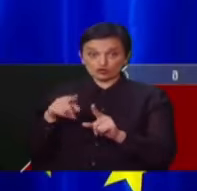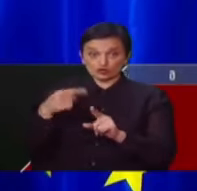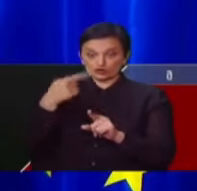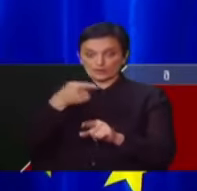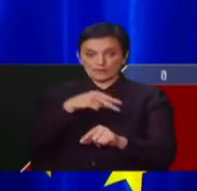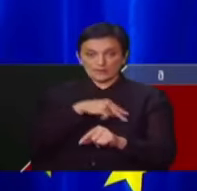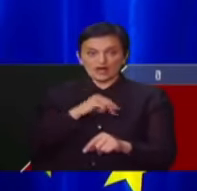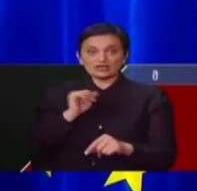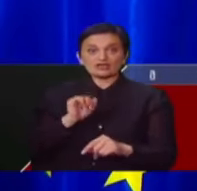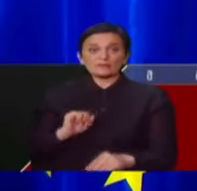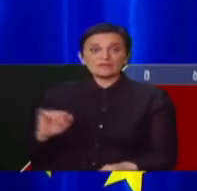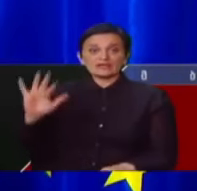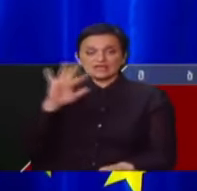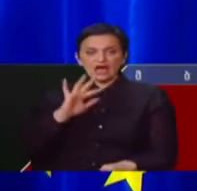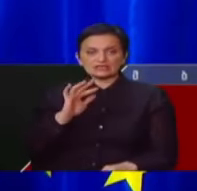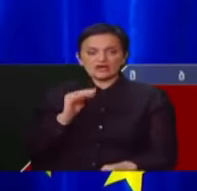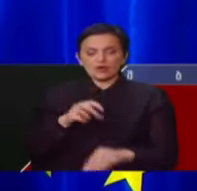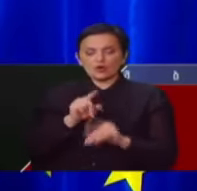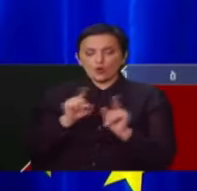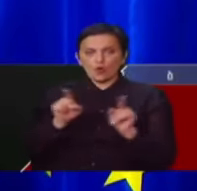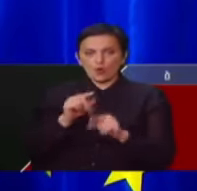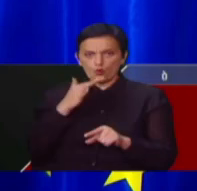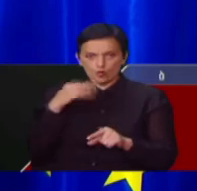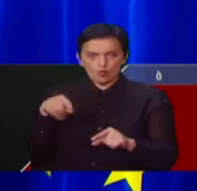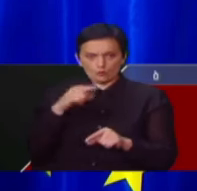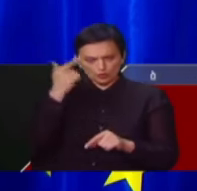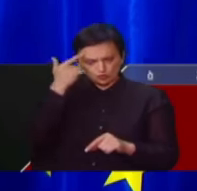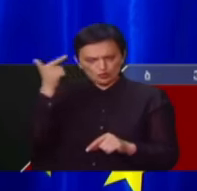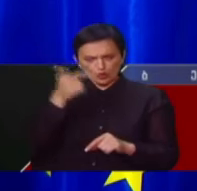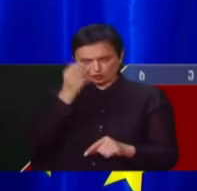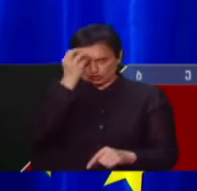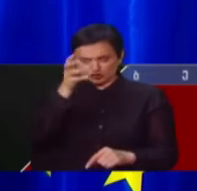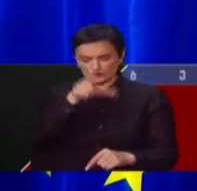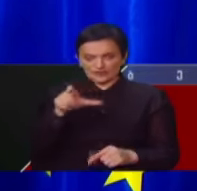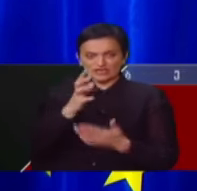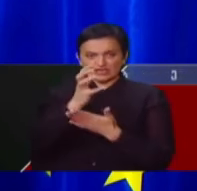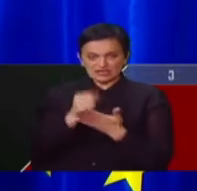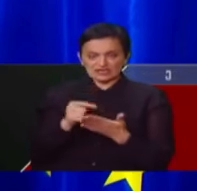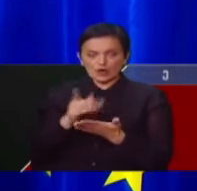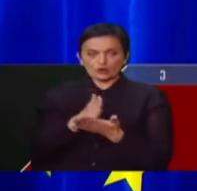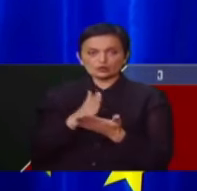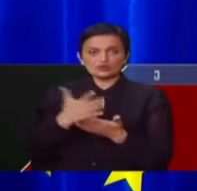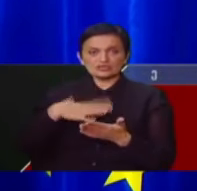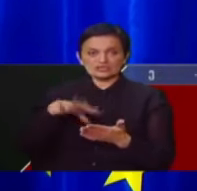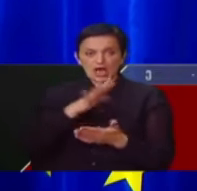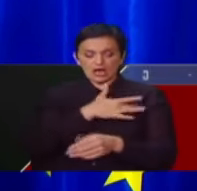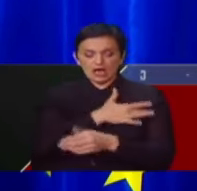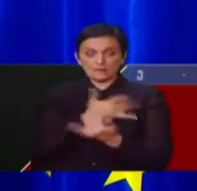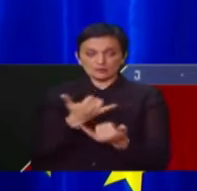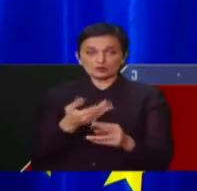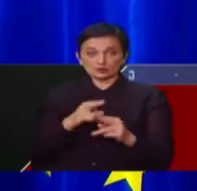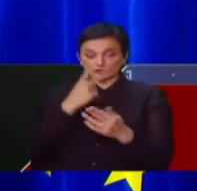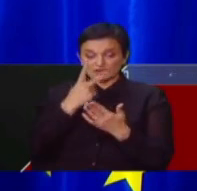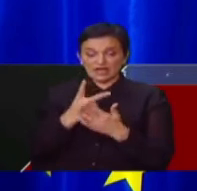პარლამენტში. პროდასალურ ოპოზიციაში არის ძალიან ბევრი გონიერი და ჭკვიანი ადამიანი, რომელსაც აქვს რესურსი, რომ ემსახუროს საქართველოს, სწორედ აქ